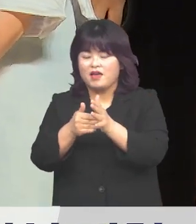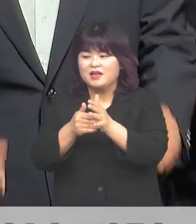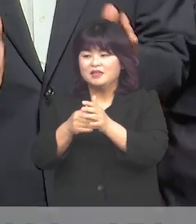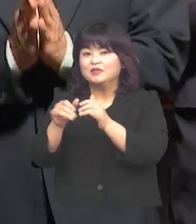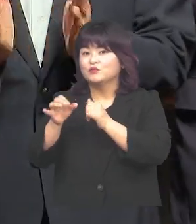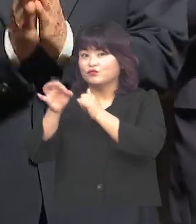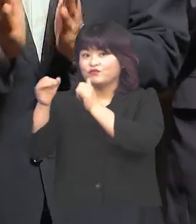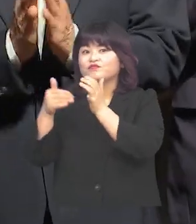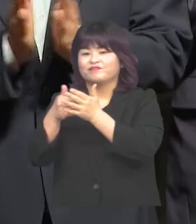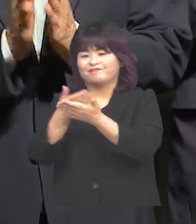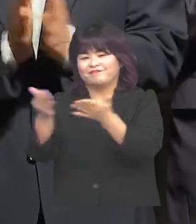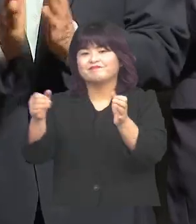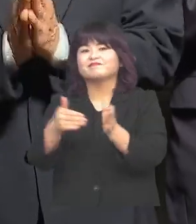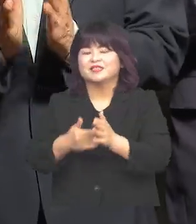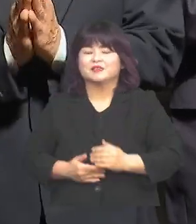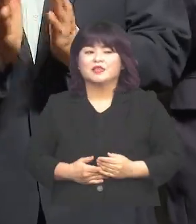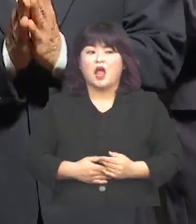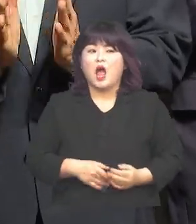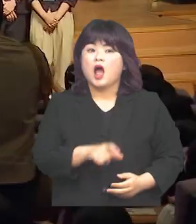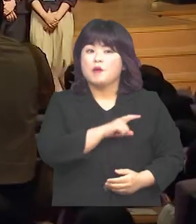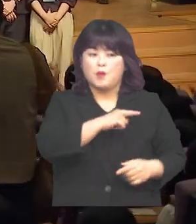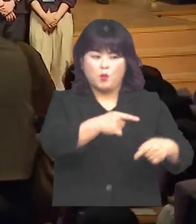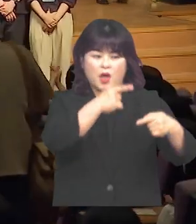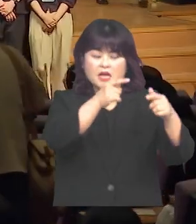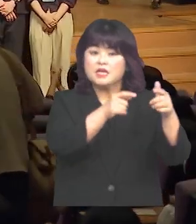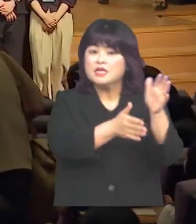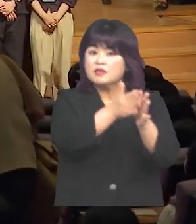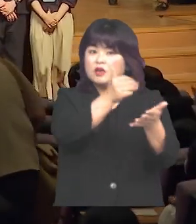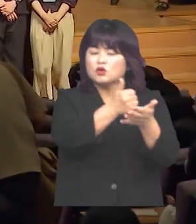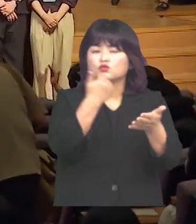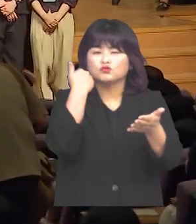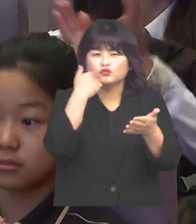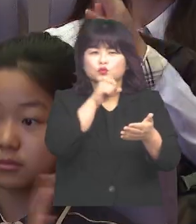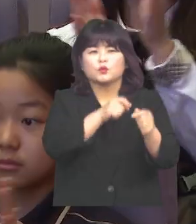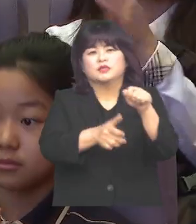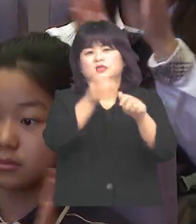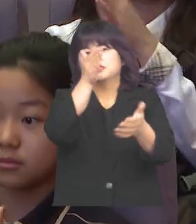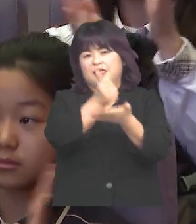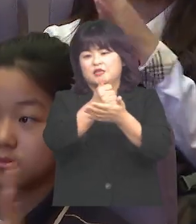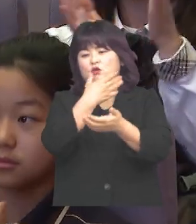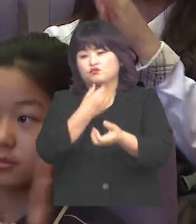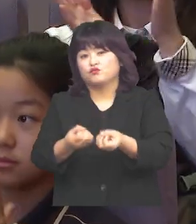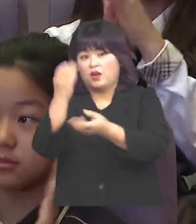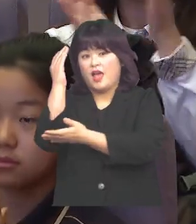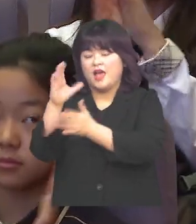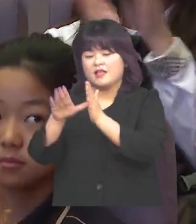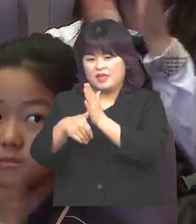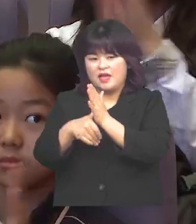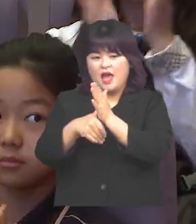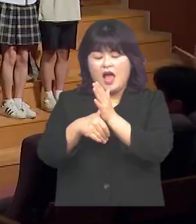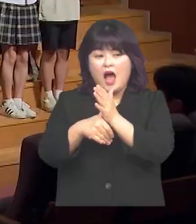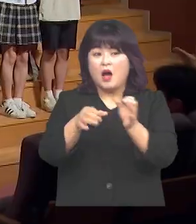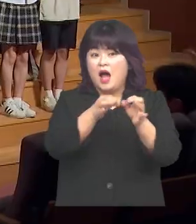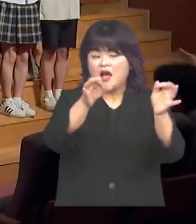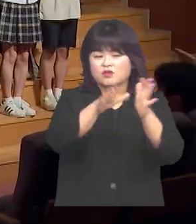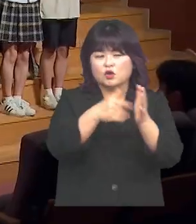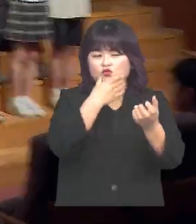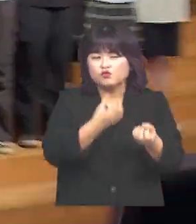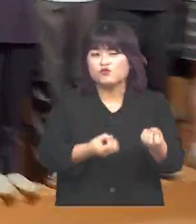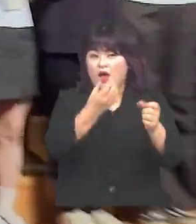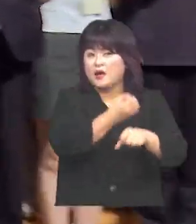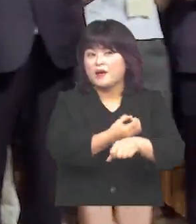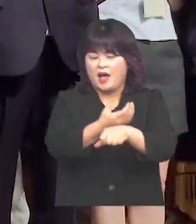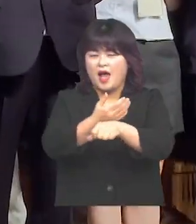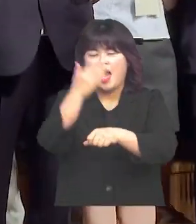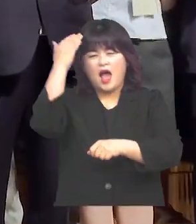지원했습니다. 용인시 장학재단 명예이사장인 이상일 시장은 장학증서 수여식 축사에서 장학생들에게 축하의 뜻을